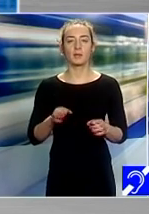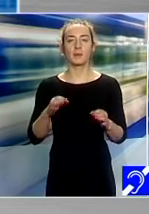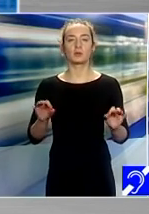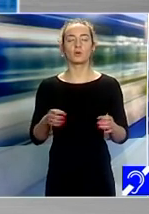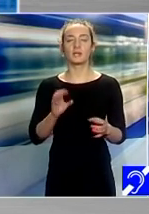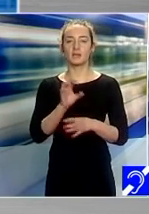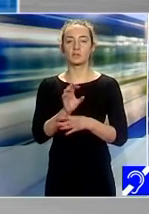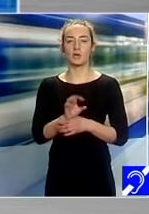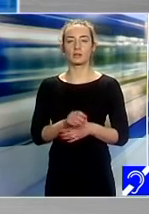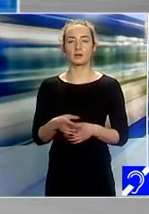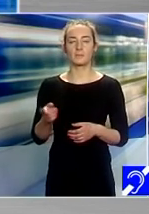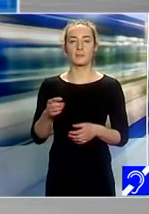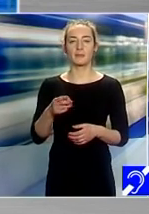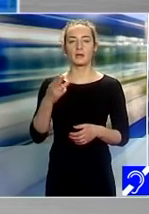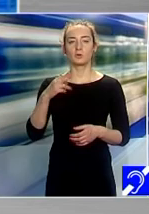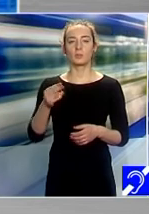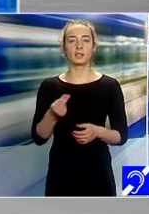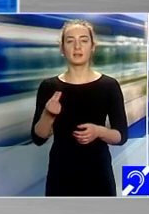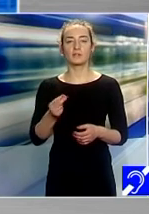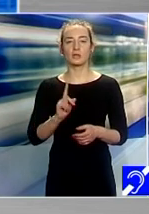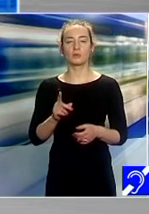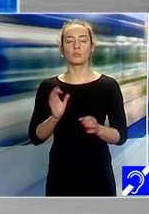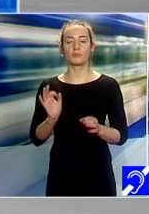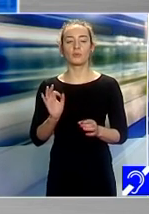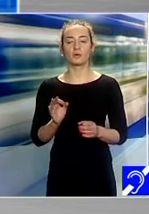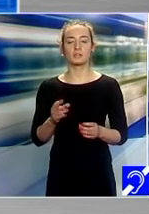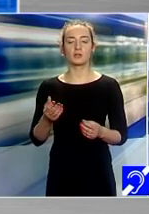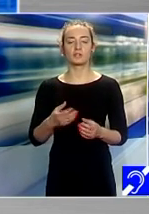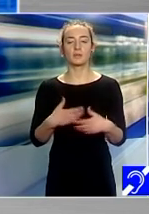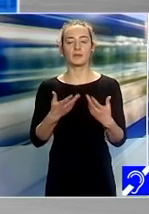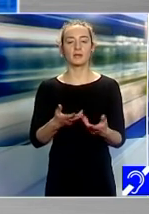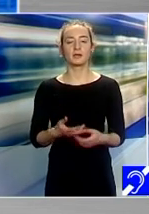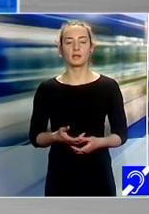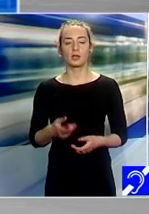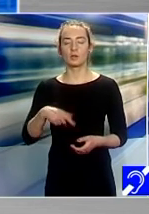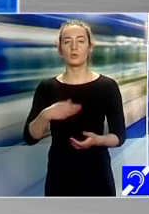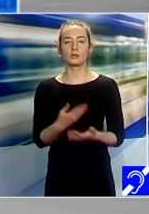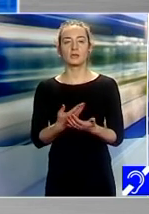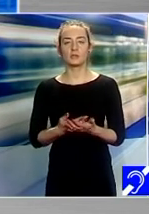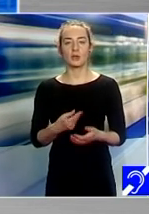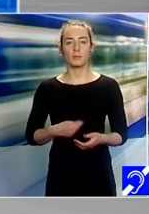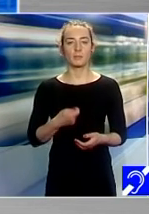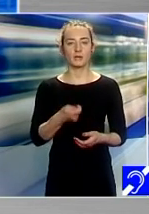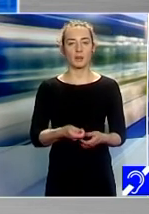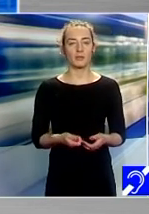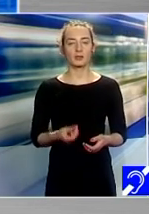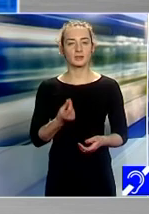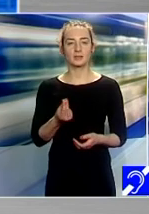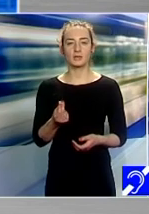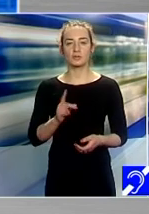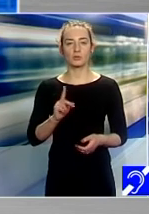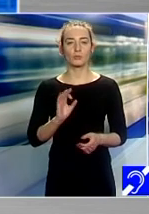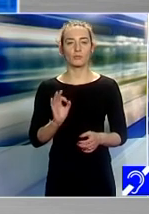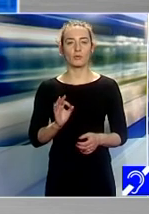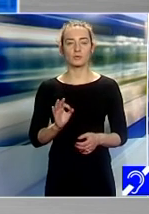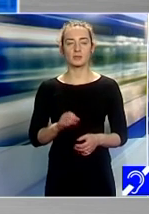și zice, domnule, de ce nu folosești ce ți-am dat? Păi, de ce am băgat noi banii ăștia? De ce nu folosești materialele respective?